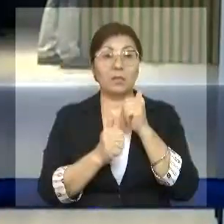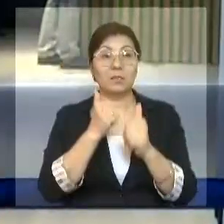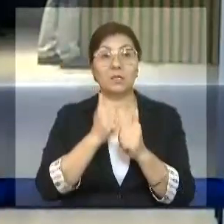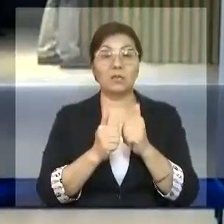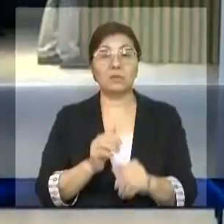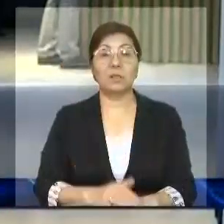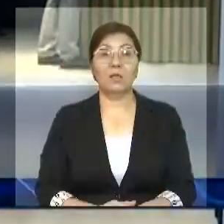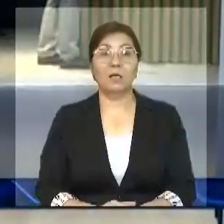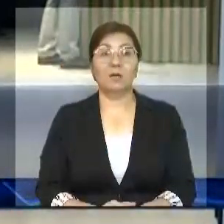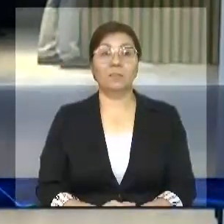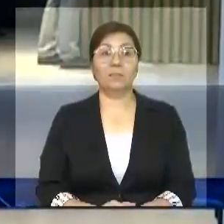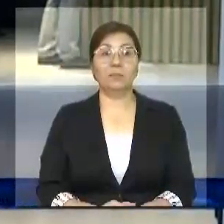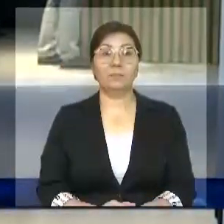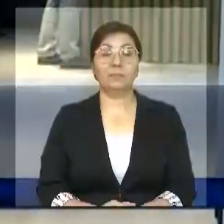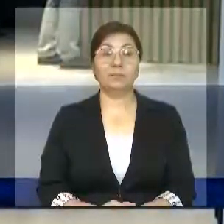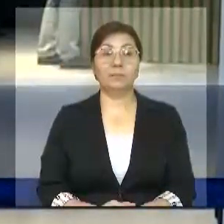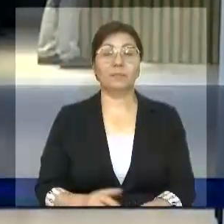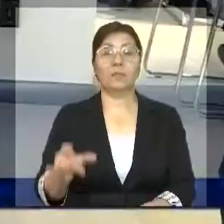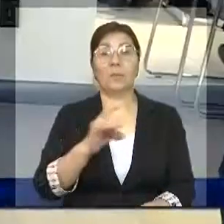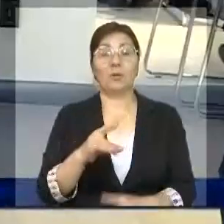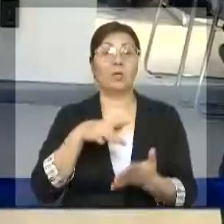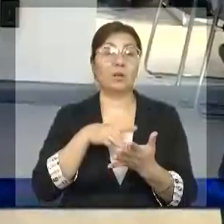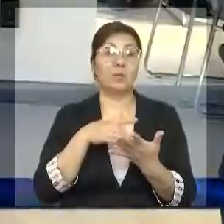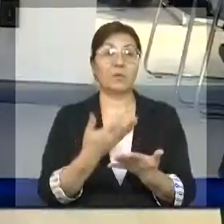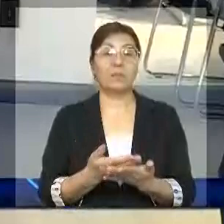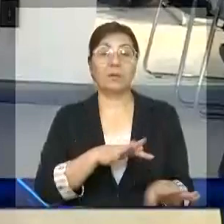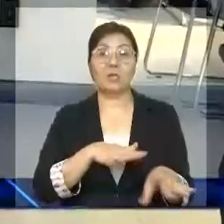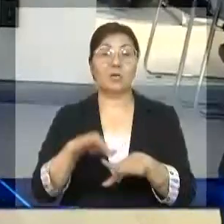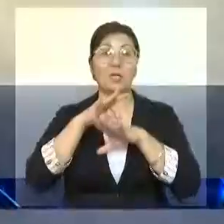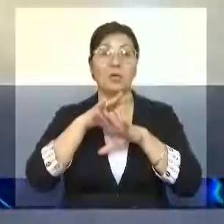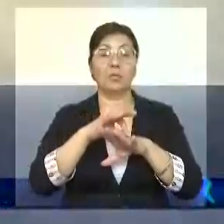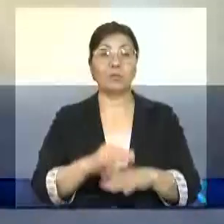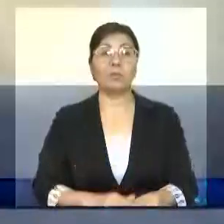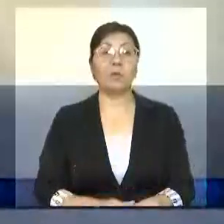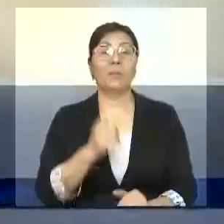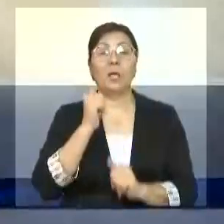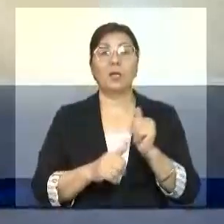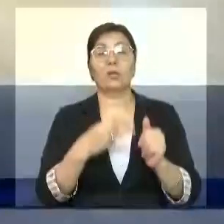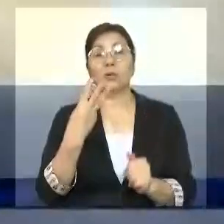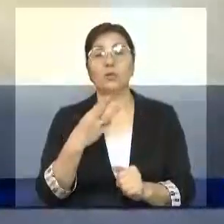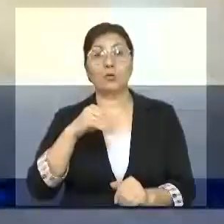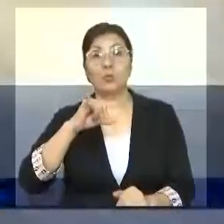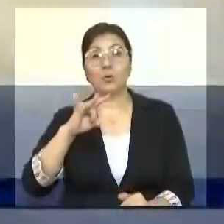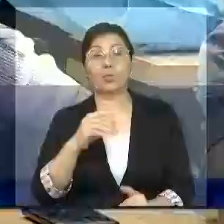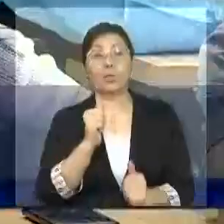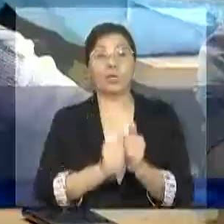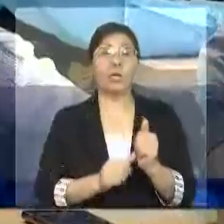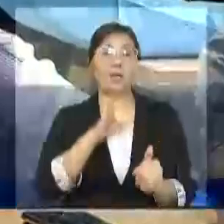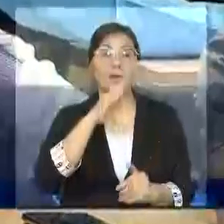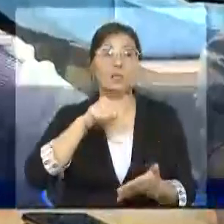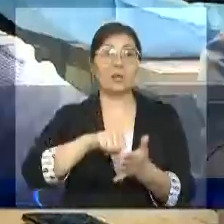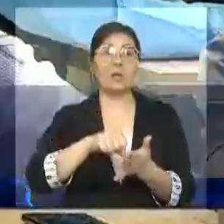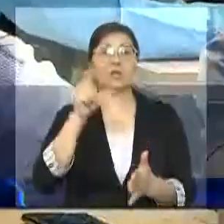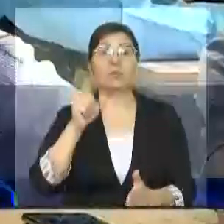және сырт жаққа аудандарға шығамыз. Діни бірлестіктермен бірге жұмыс жасаймыз. Жарыс үш кезеңнен тұрды. Әр кезең бойынша